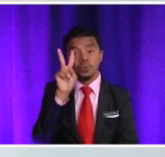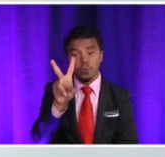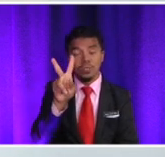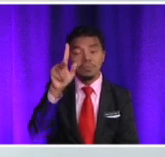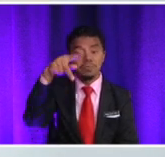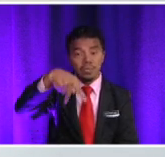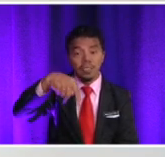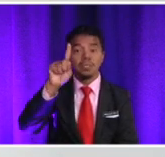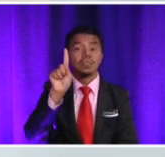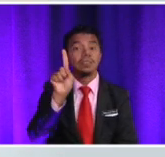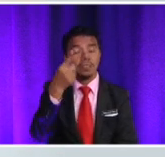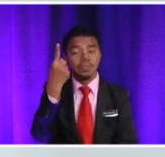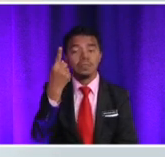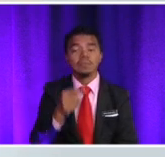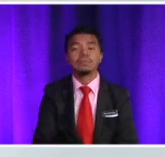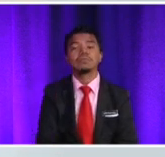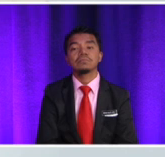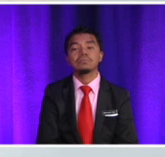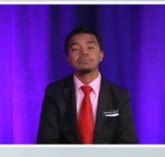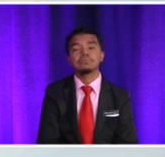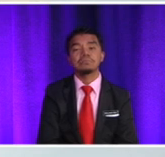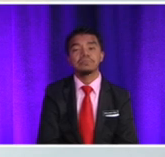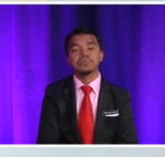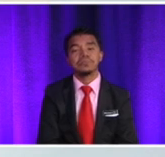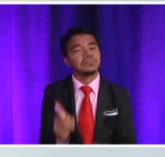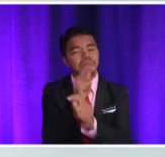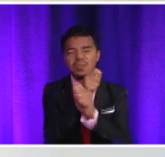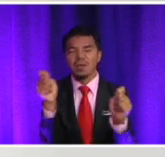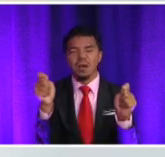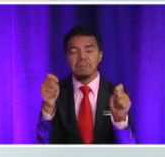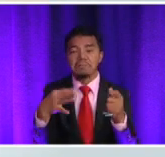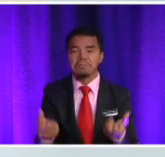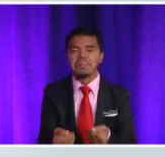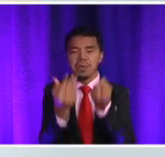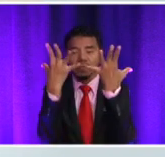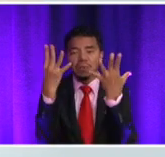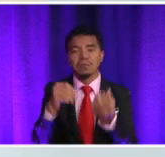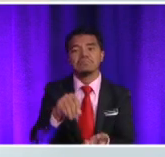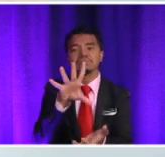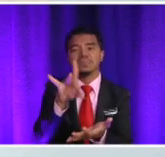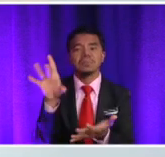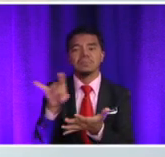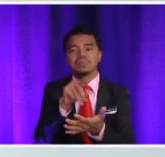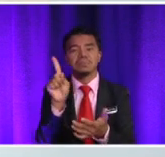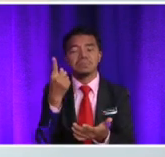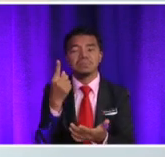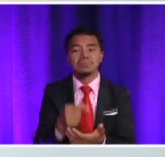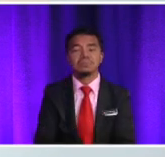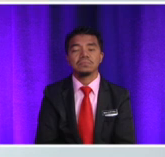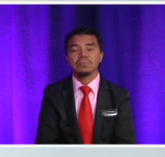ditawarkan dalam pernyataan jadi tidak mempunyai banyak pilihan jadi kita beri sambunglah Ayo kita maka pelanggan